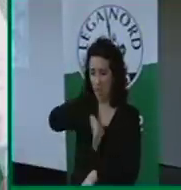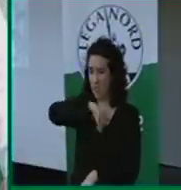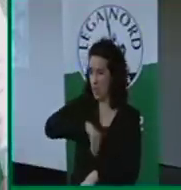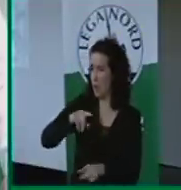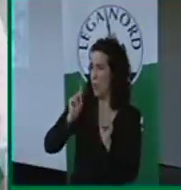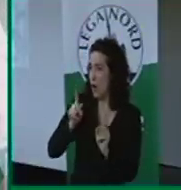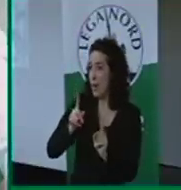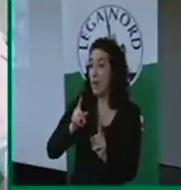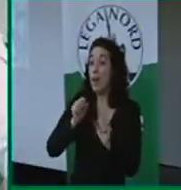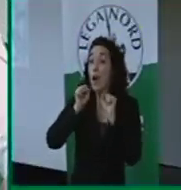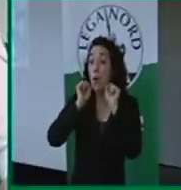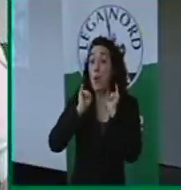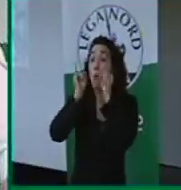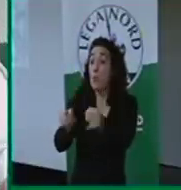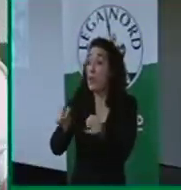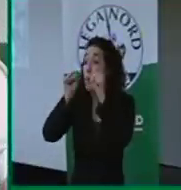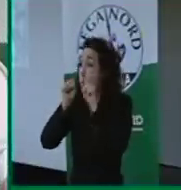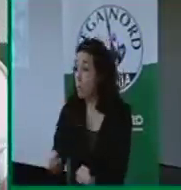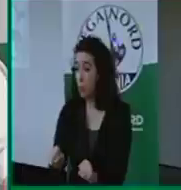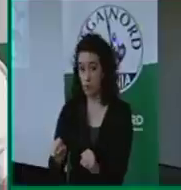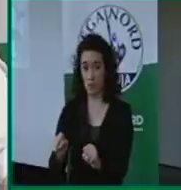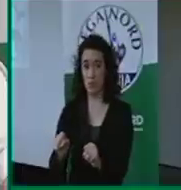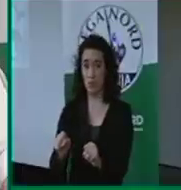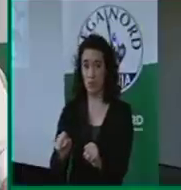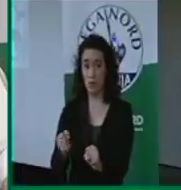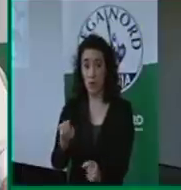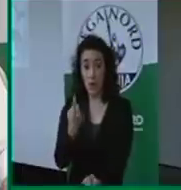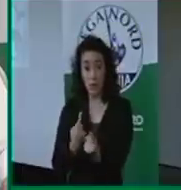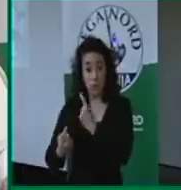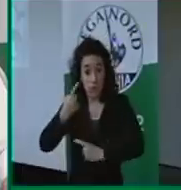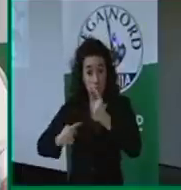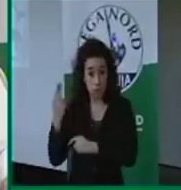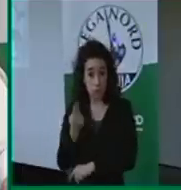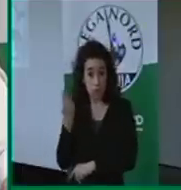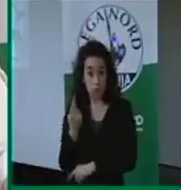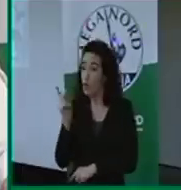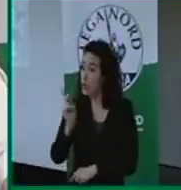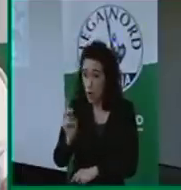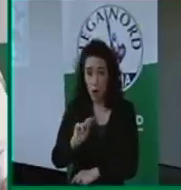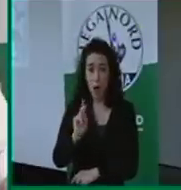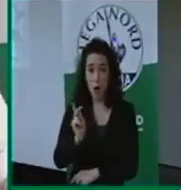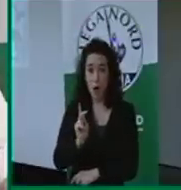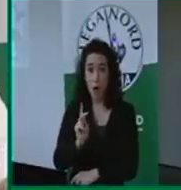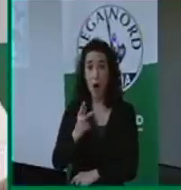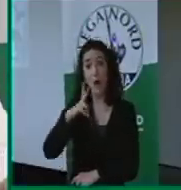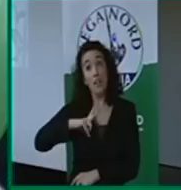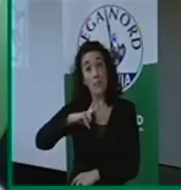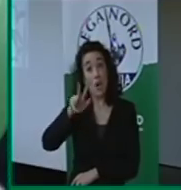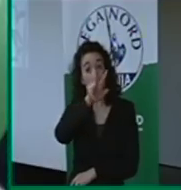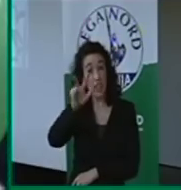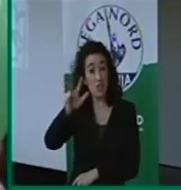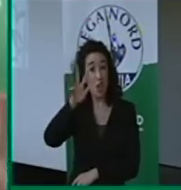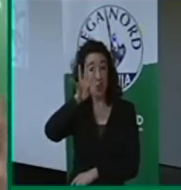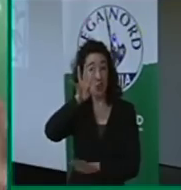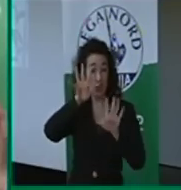uscire non c'è niente di irreversibile Io spero che ci metteremo meno anni rispetto ai 359 di